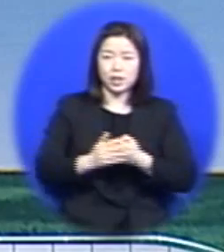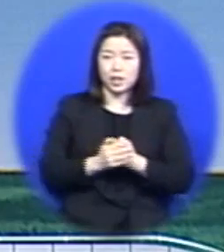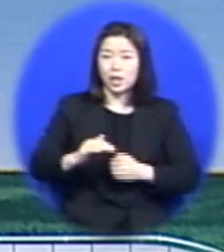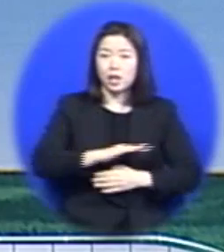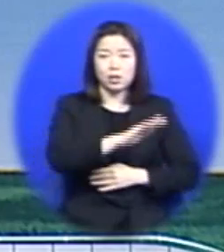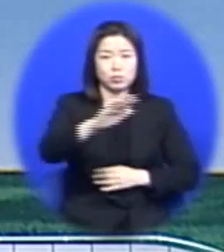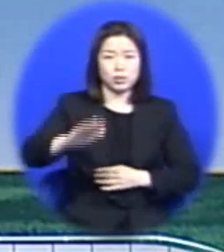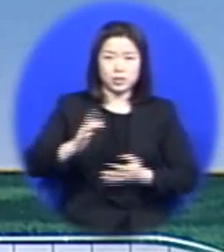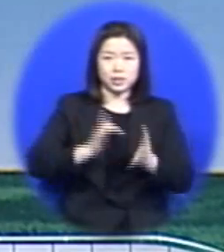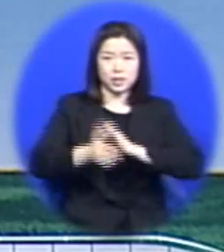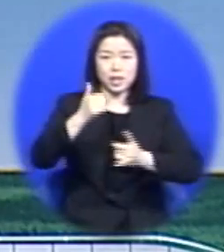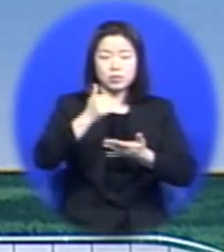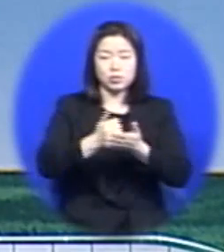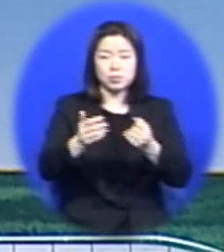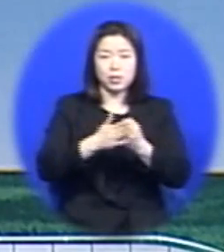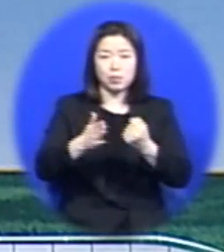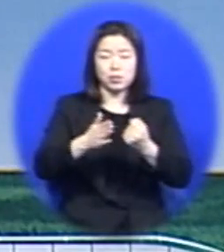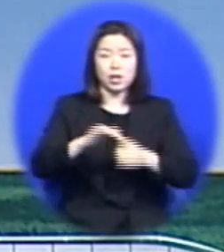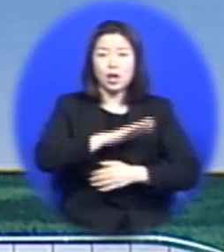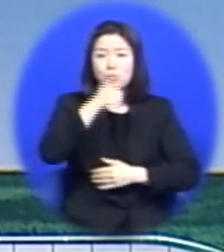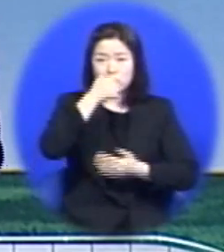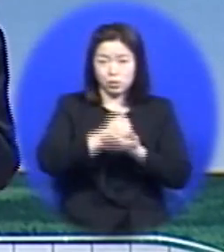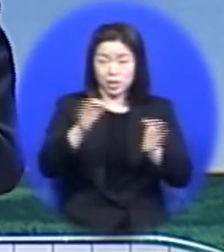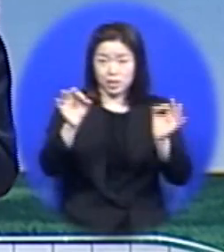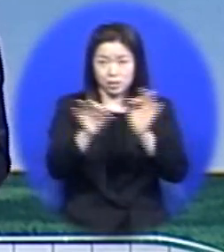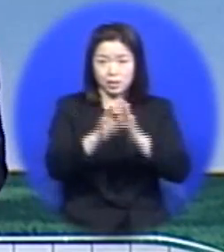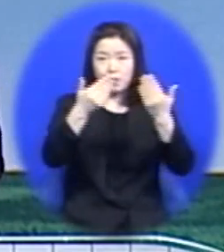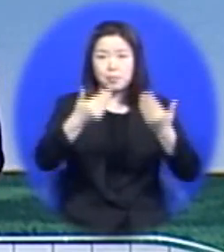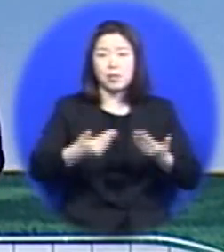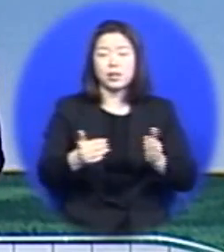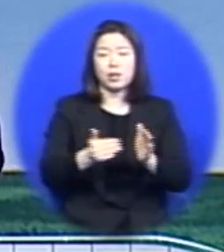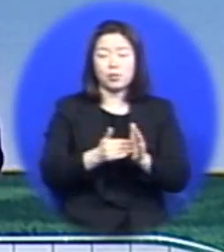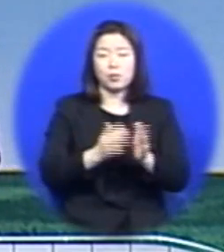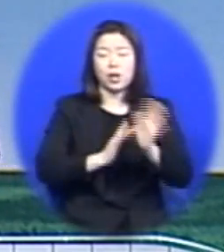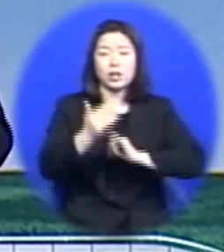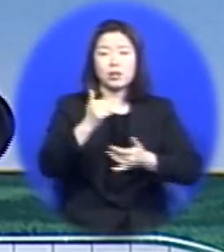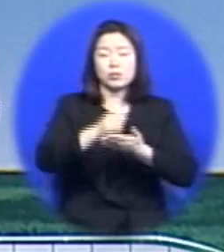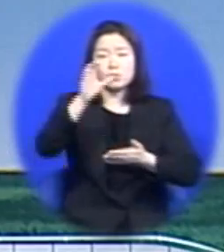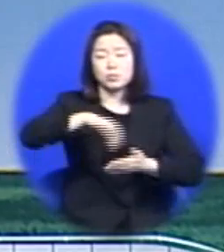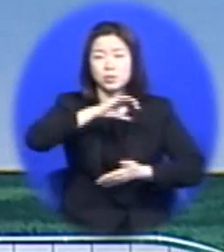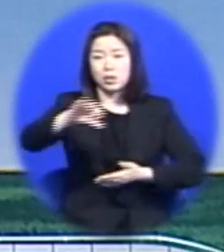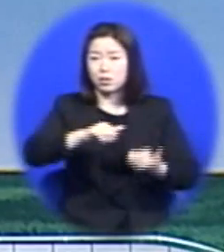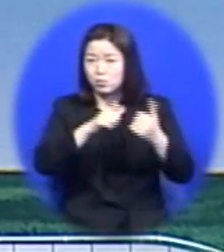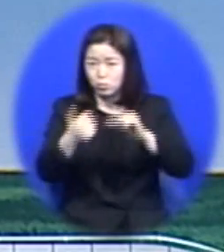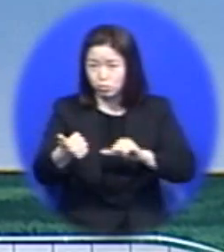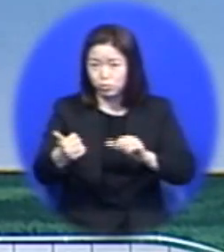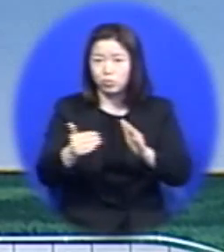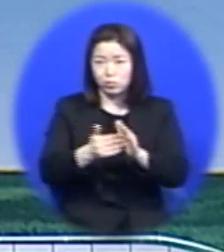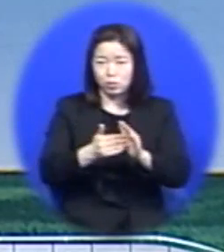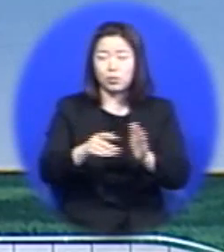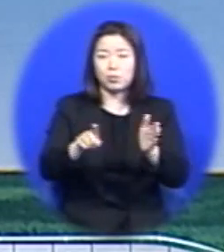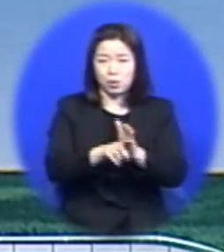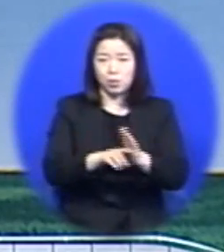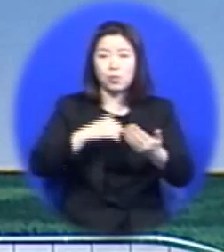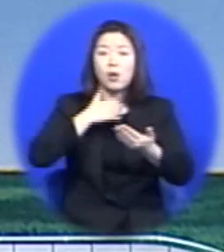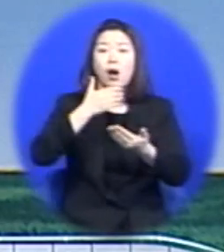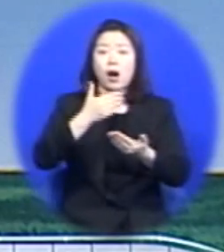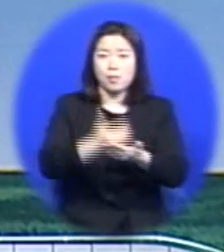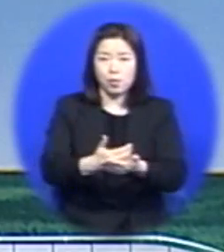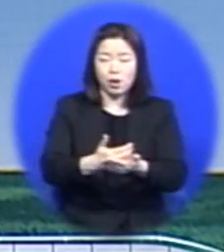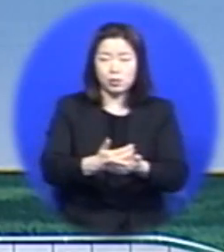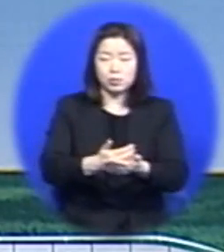우리는 예수님 때문에 우리의 죄가 사함받았고, 내가 죄를 지었는데 예수님이 십자가에 죽으셨다고 그렇게 믿고 감동하고